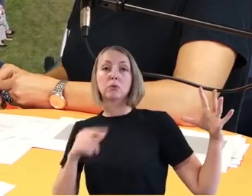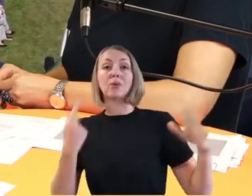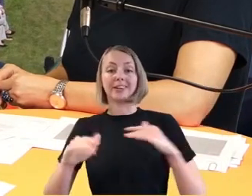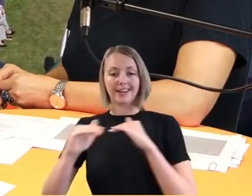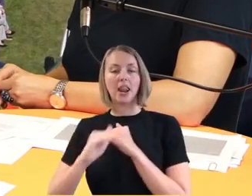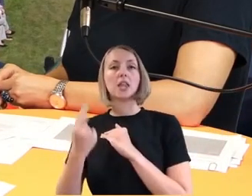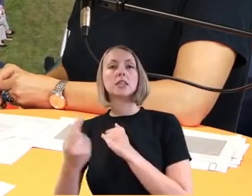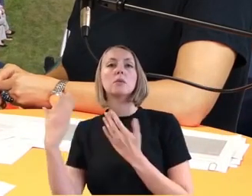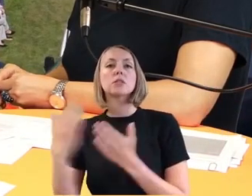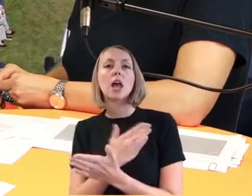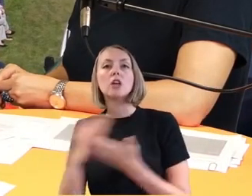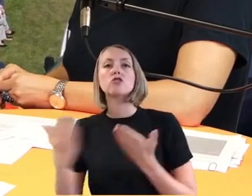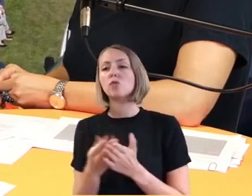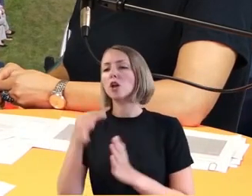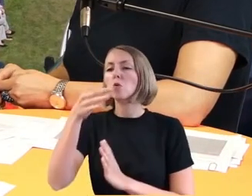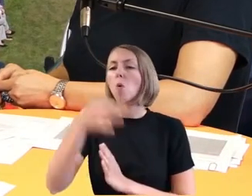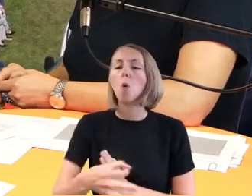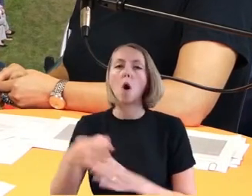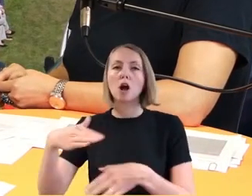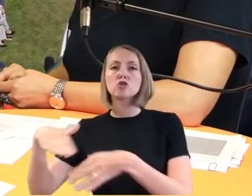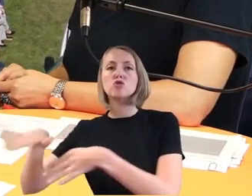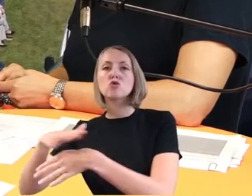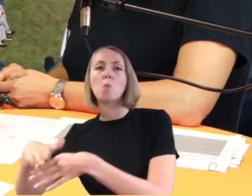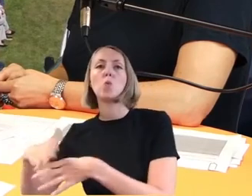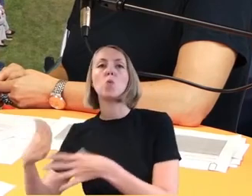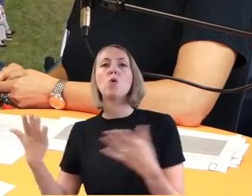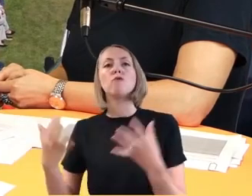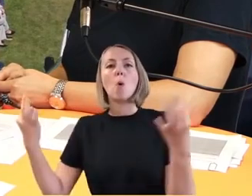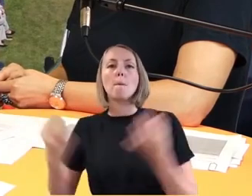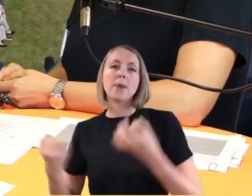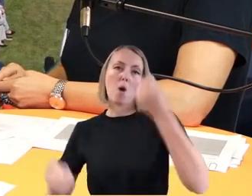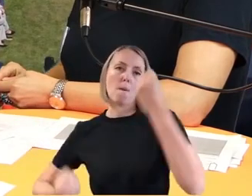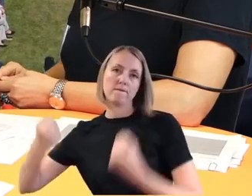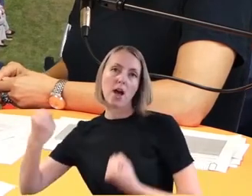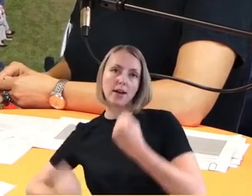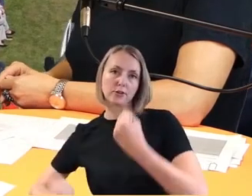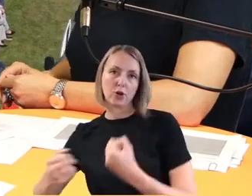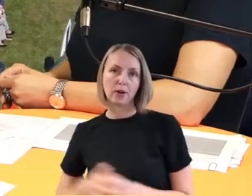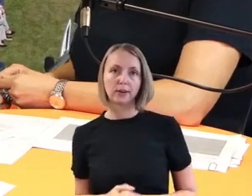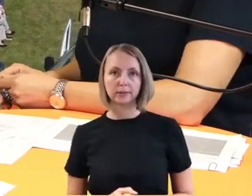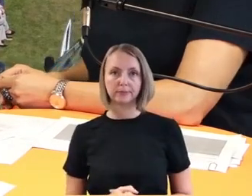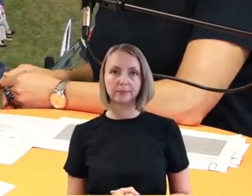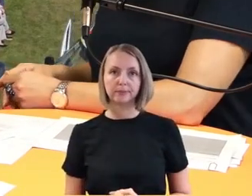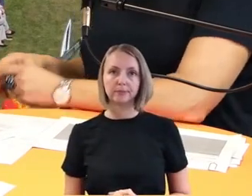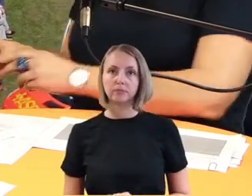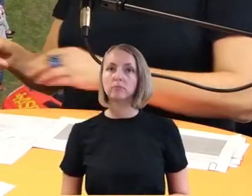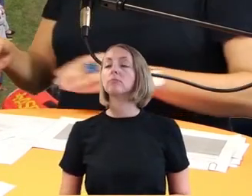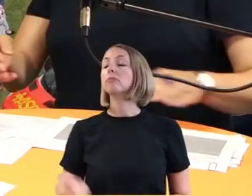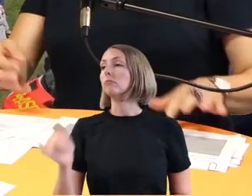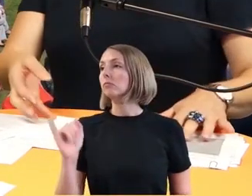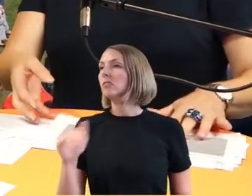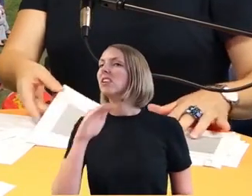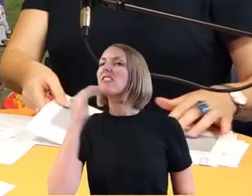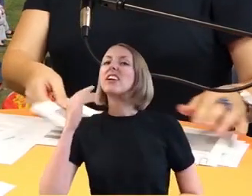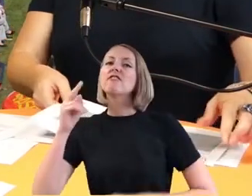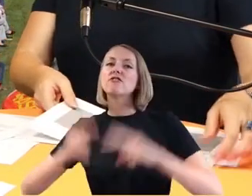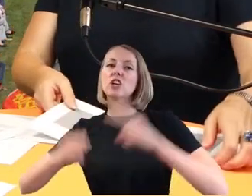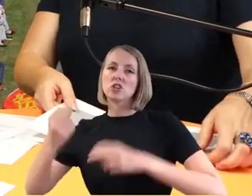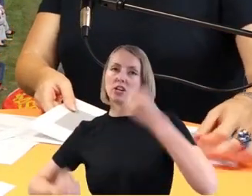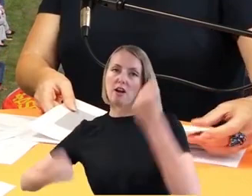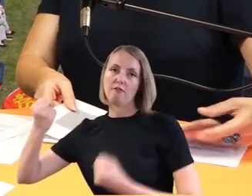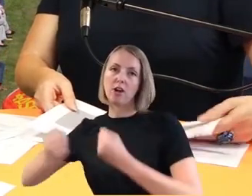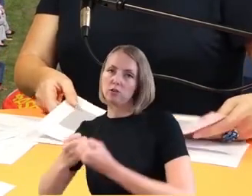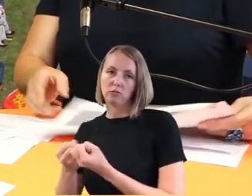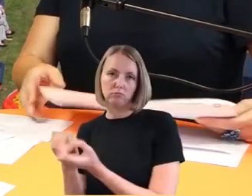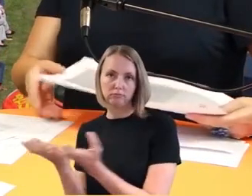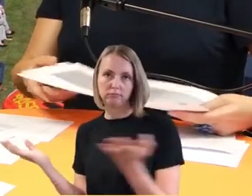entscheiden, in welchem Ort, in welcher Kommune das Fahrzeug zum Einsatz kommt. Und es gibt ja sehr viele verschiedene Fahrzeuge bei uns. Wir